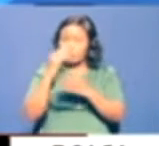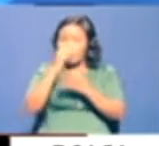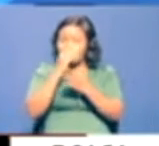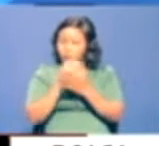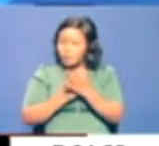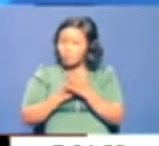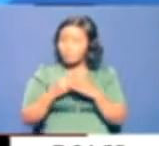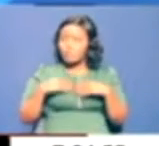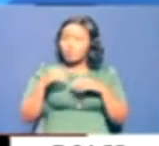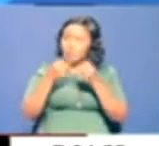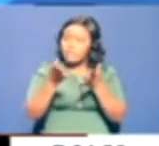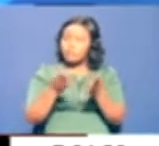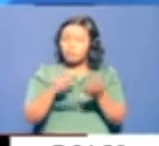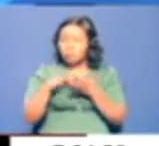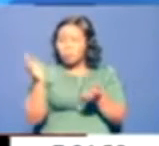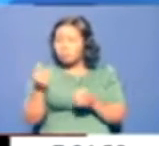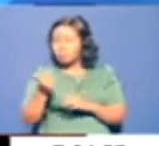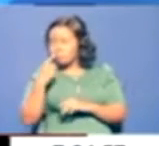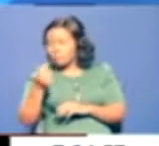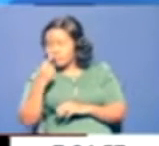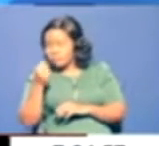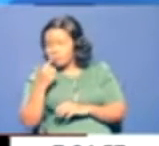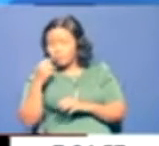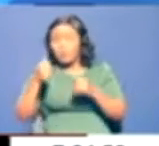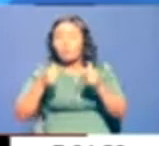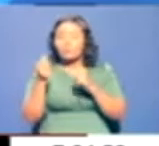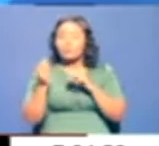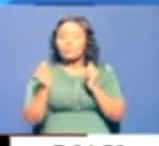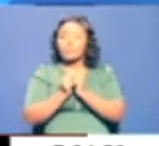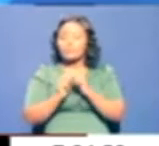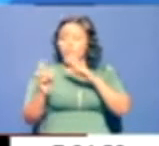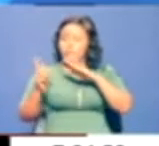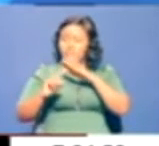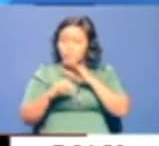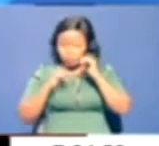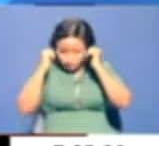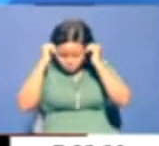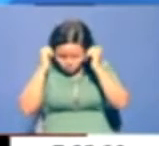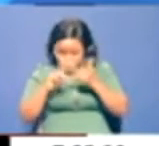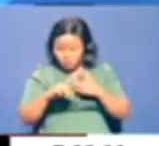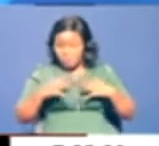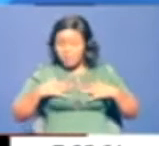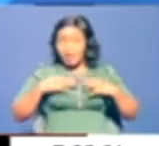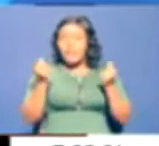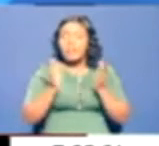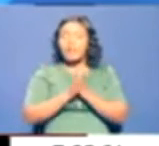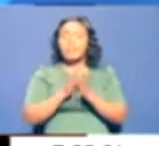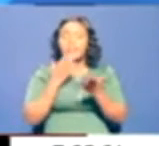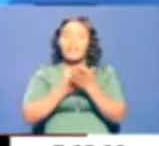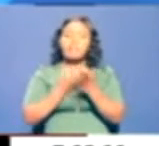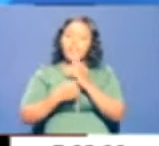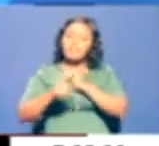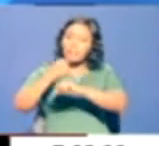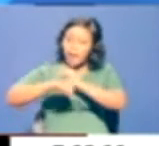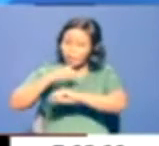na minyoo itakayotekelezwa kwa pamoja na wizara za elimu, wizara ya afya na shirika la Evidence Action. Kampeni